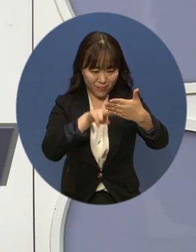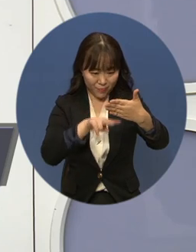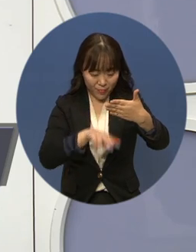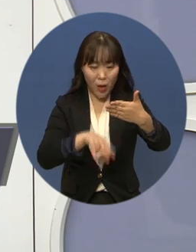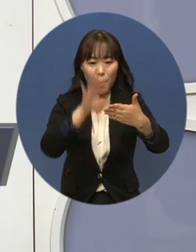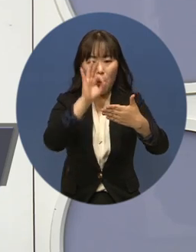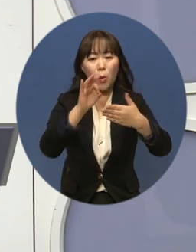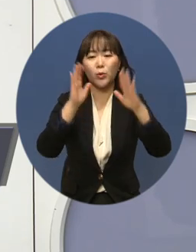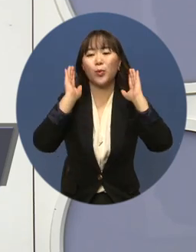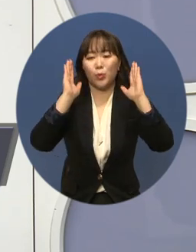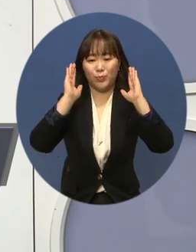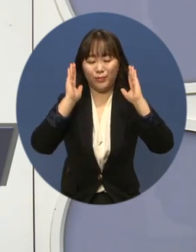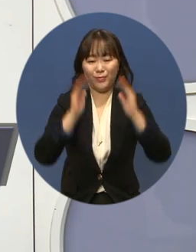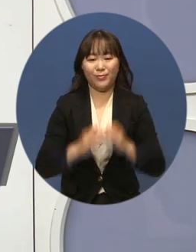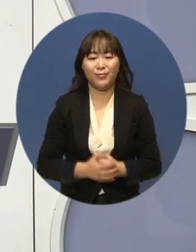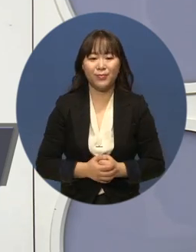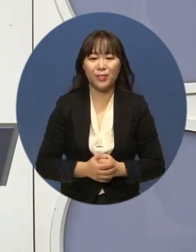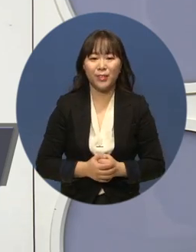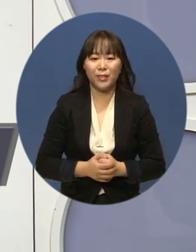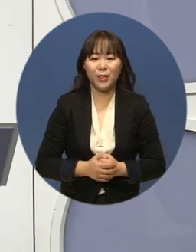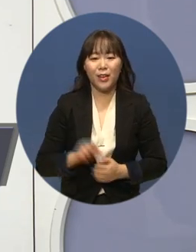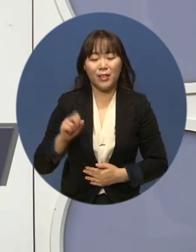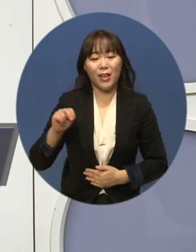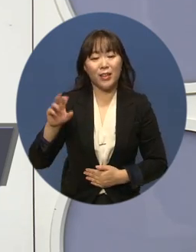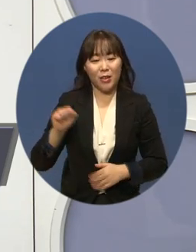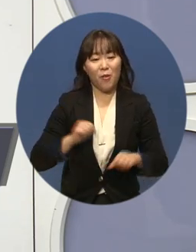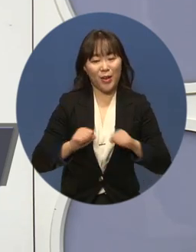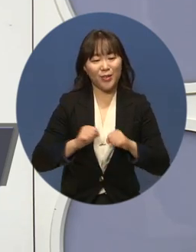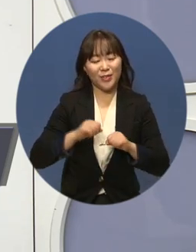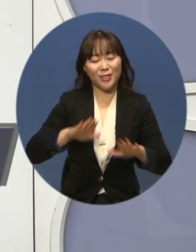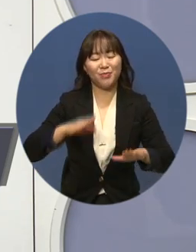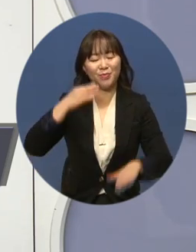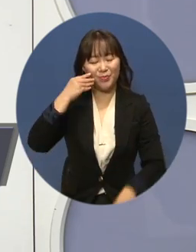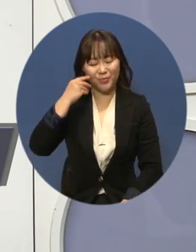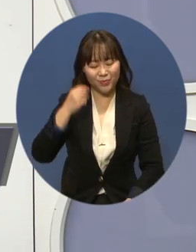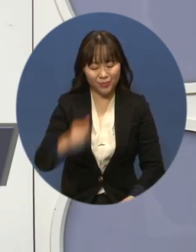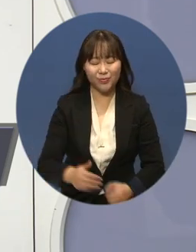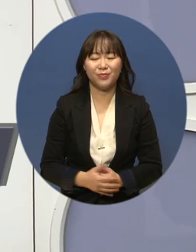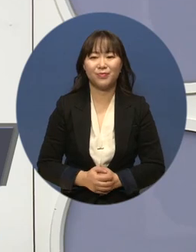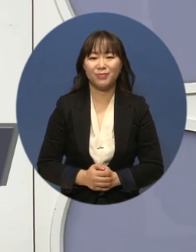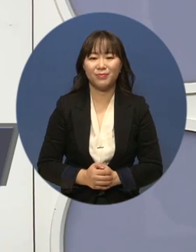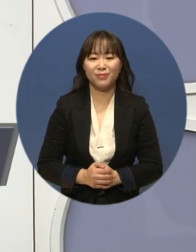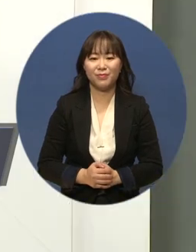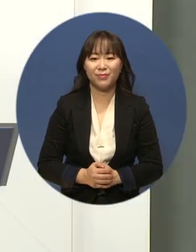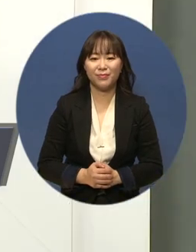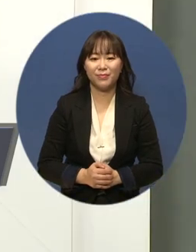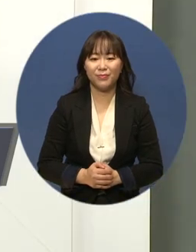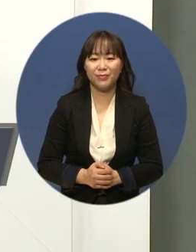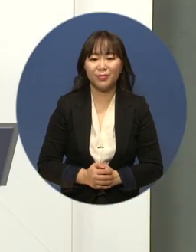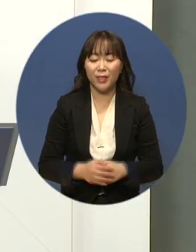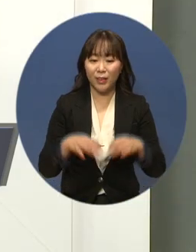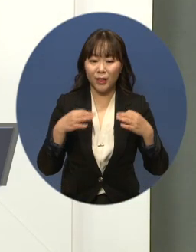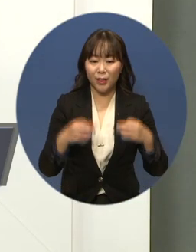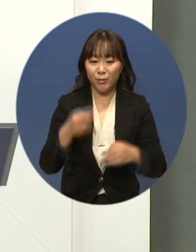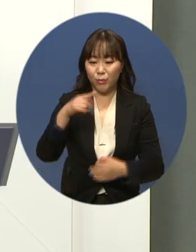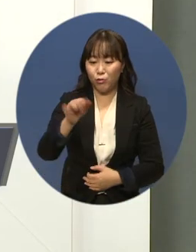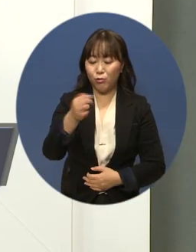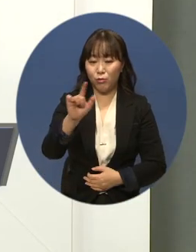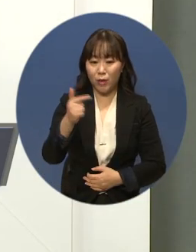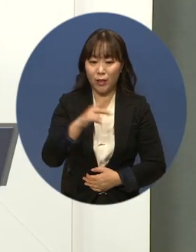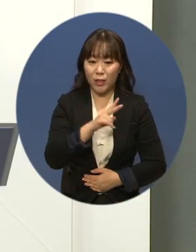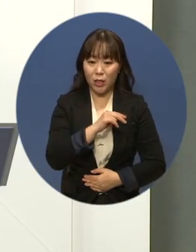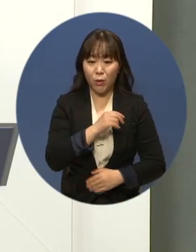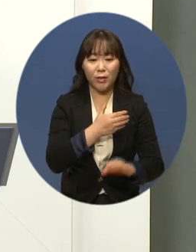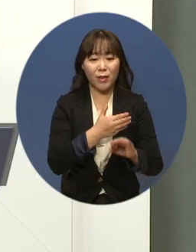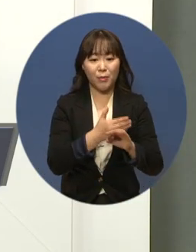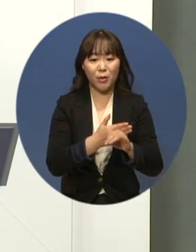내가 공부하기도 하고 해서 저는 뭐 SNS 활동이 조금씩 익숙해지고 있습니다. 네, 그 김두관 의원 하면은